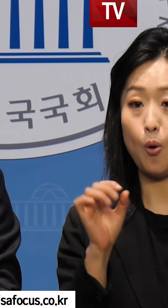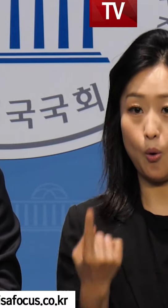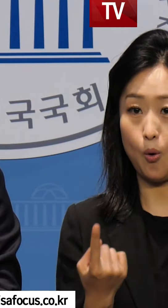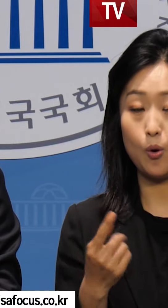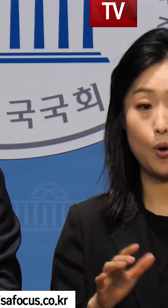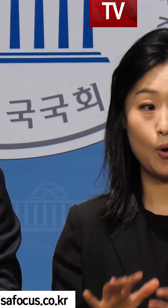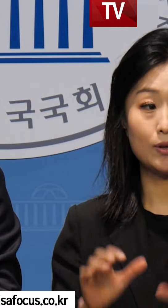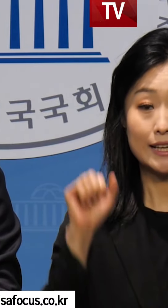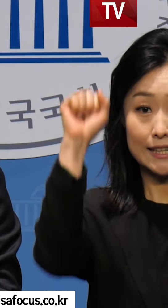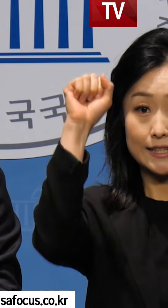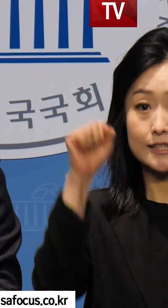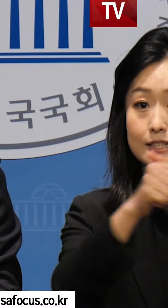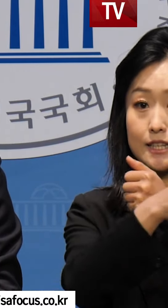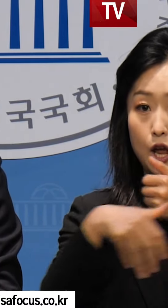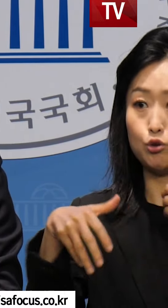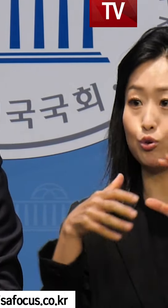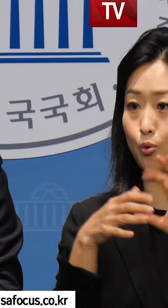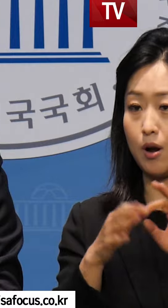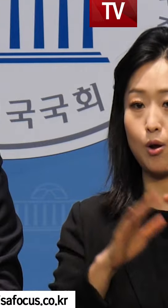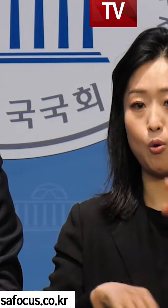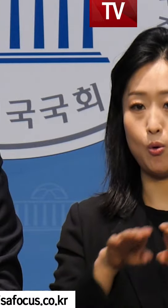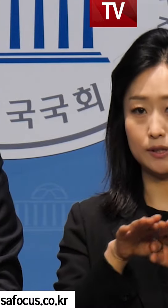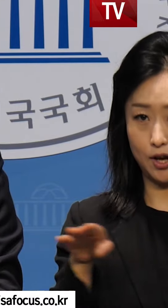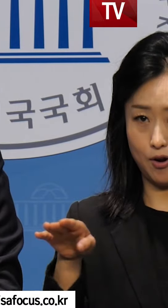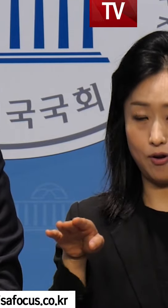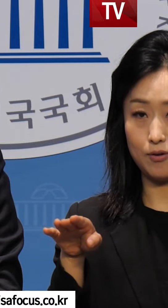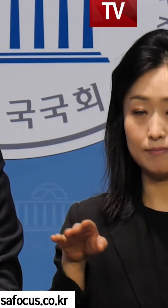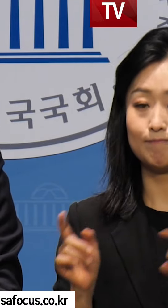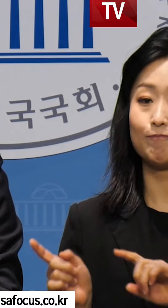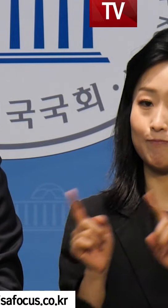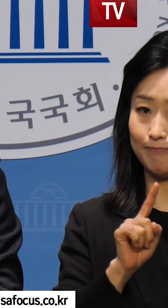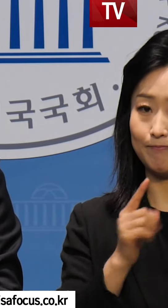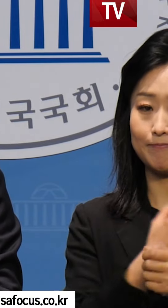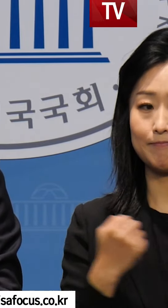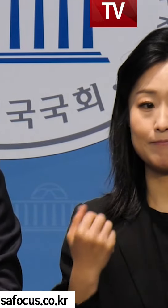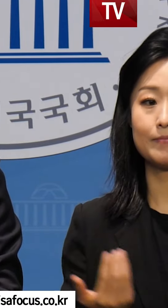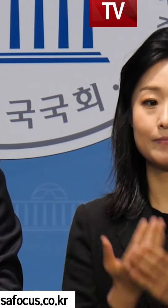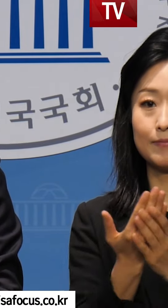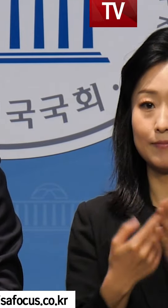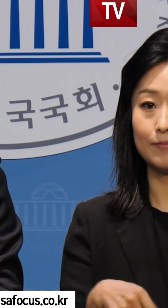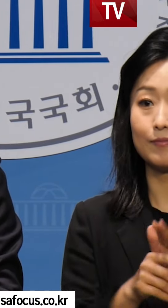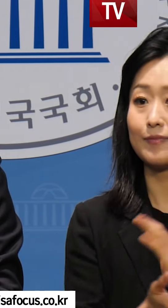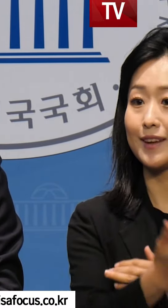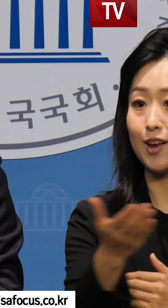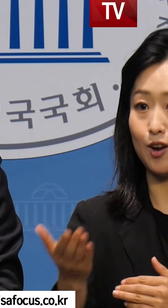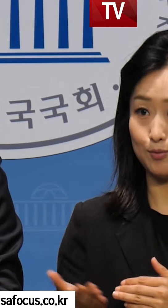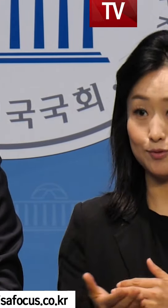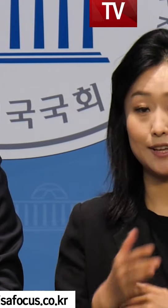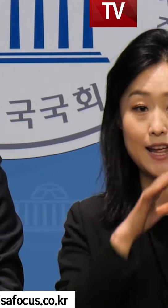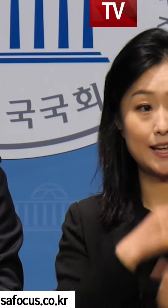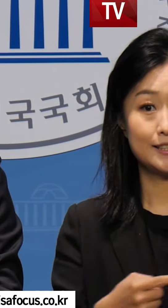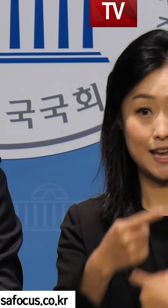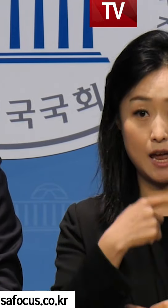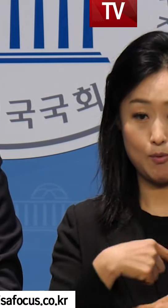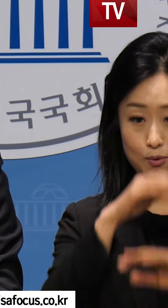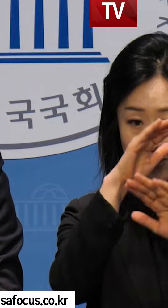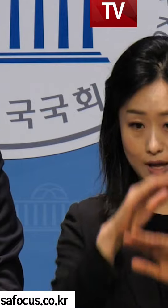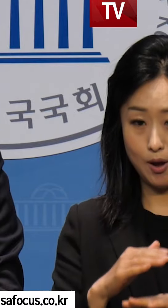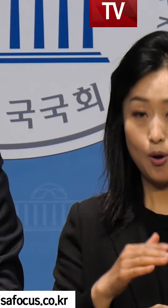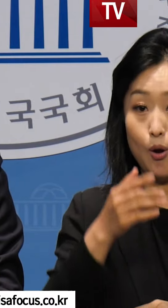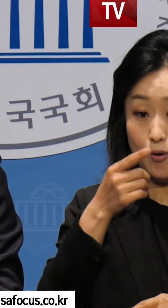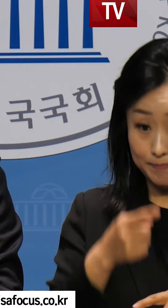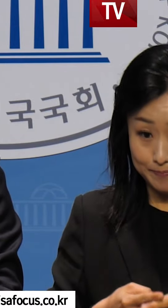저는 체육계의 공정성 회복과 건강한 발전을 위해 국민 여러분의 소중한 제보를 바탕으로 중간